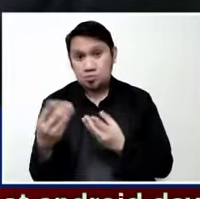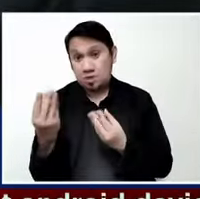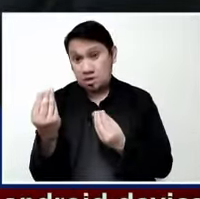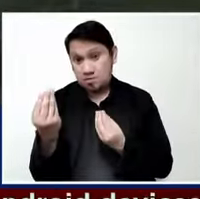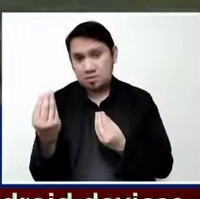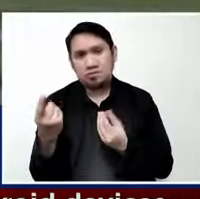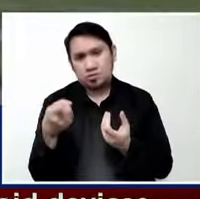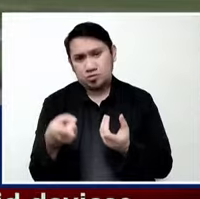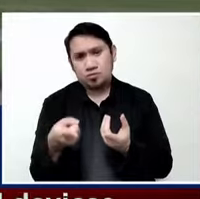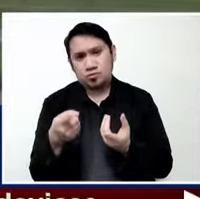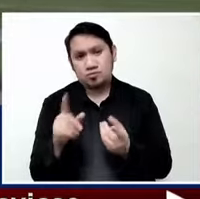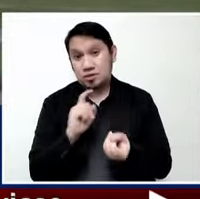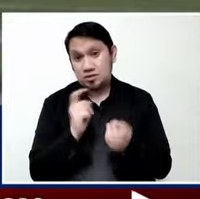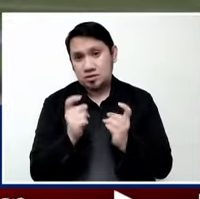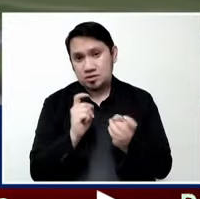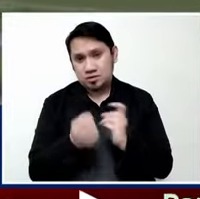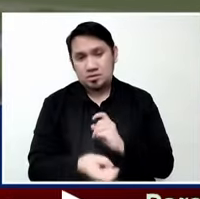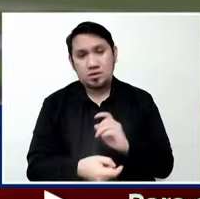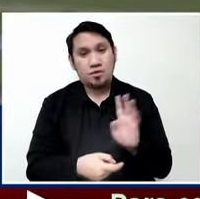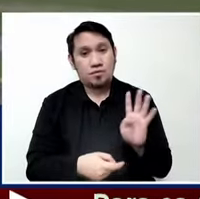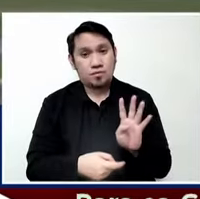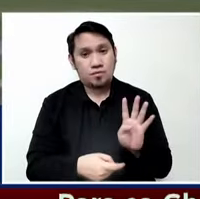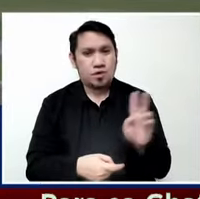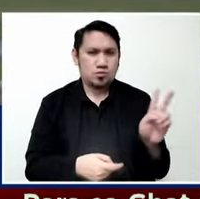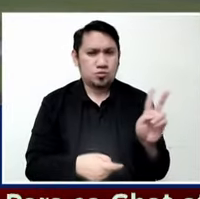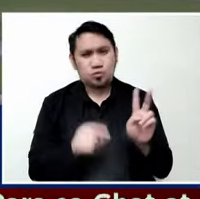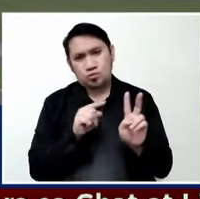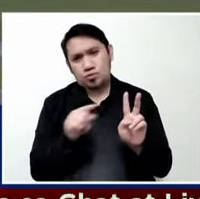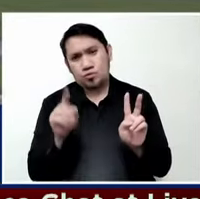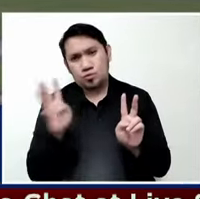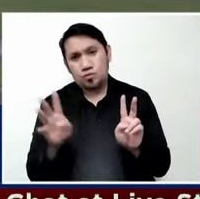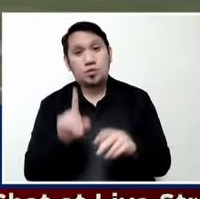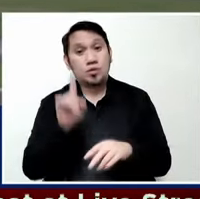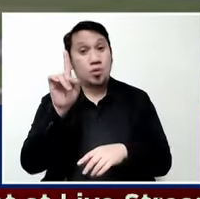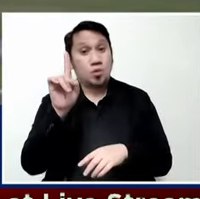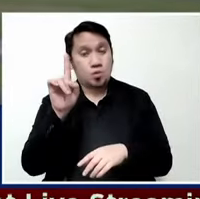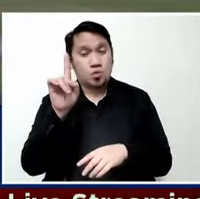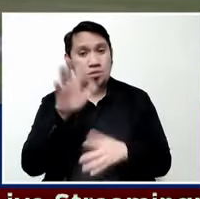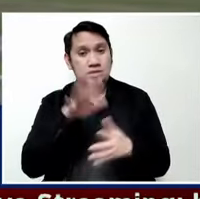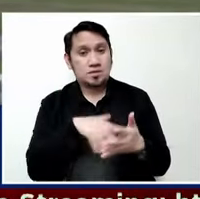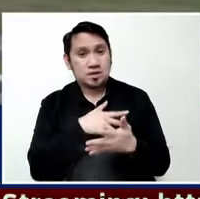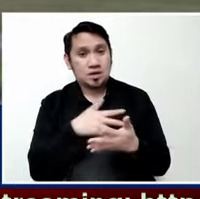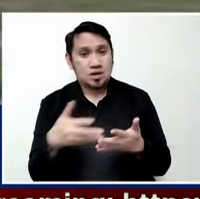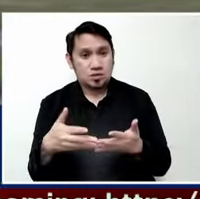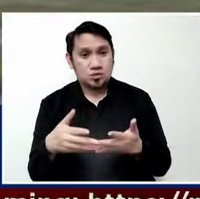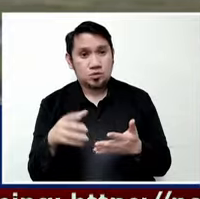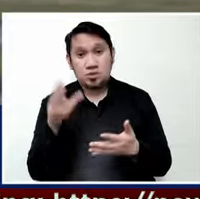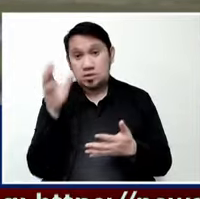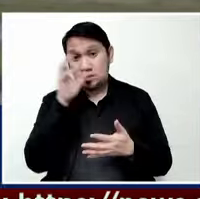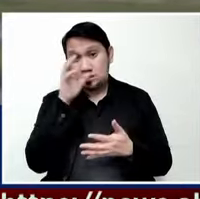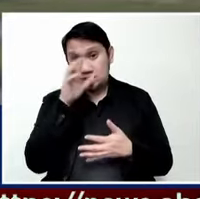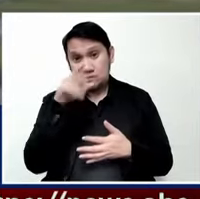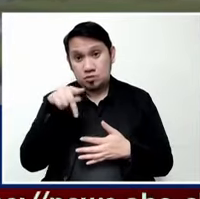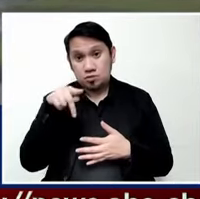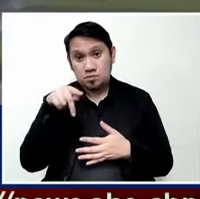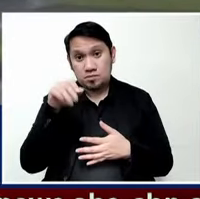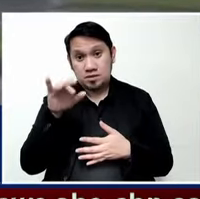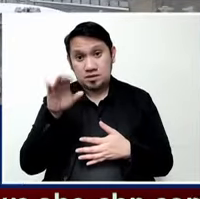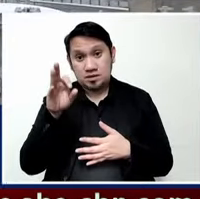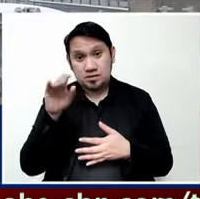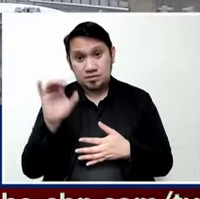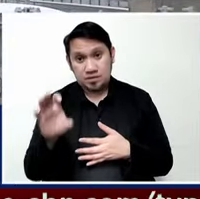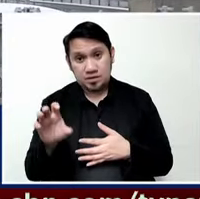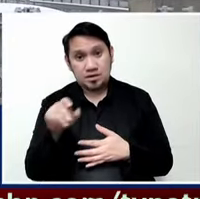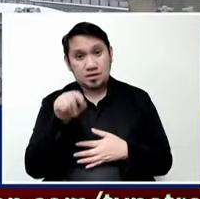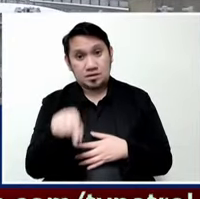Bandang alas 2 hanggang alas 4 ng umaga, may isang flight lamang ng Cebu Pacific ang na-delay. Itinuloy po naman ng Philippine